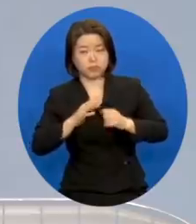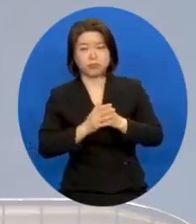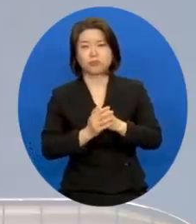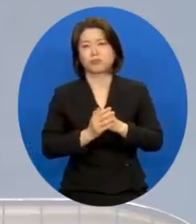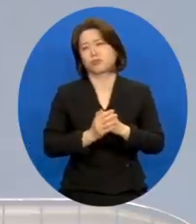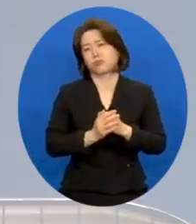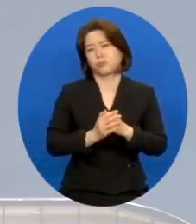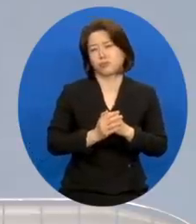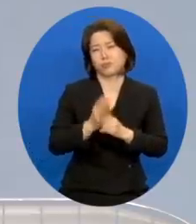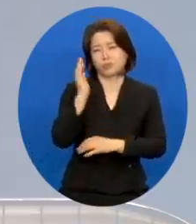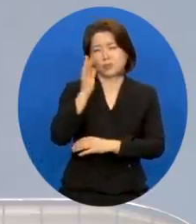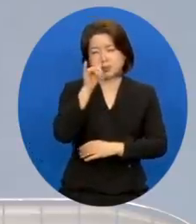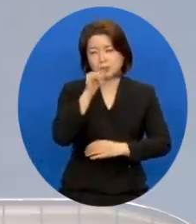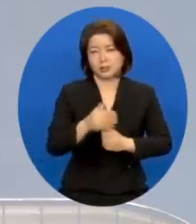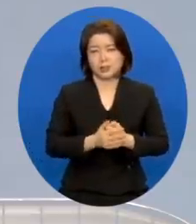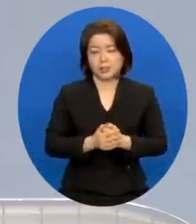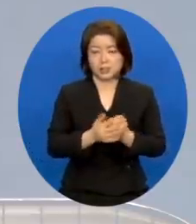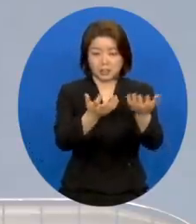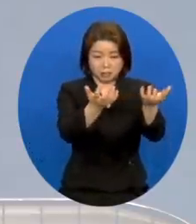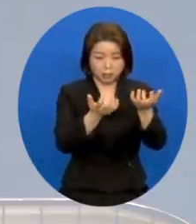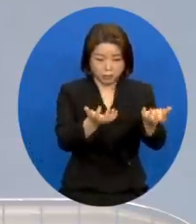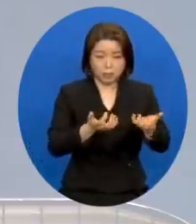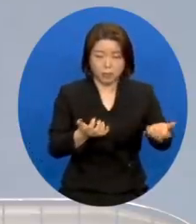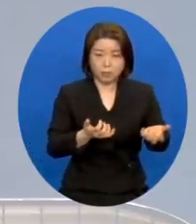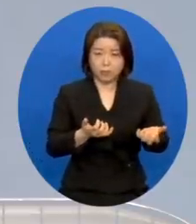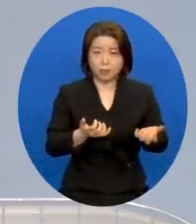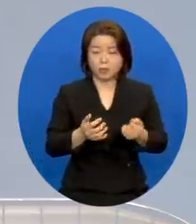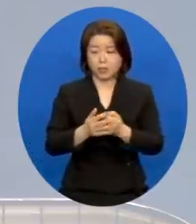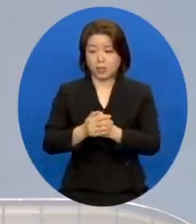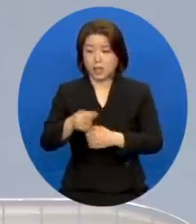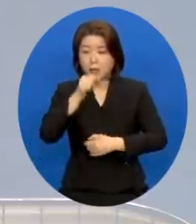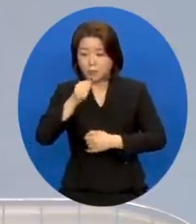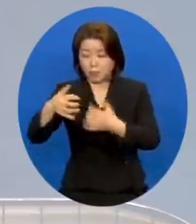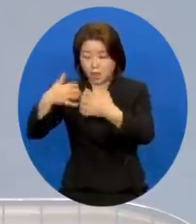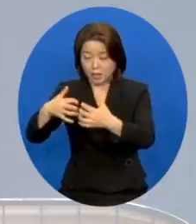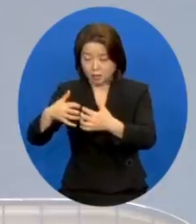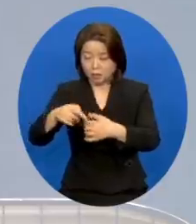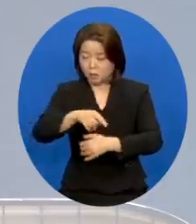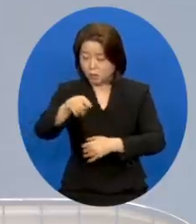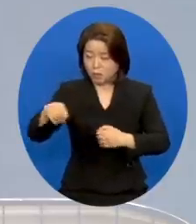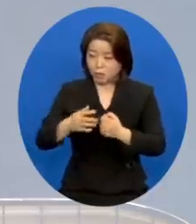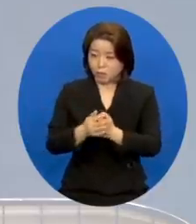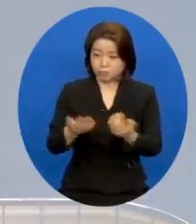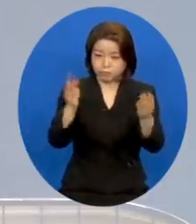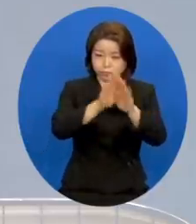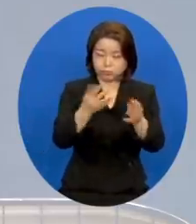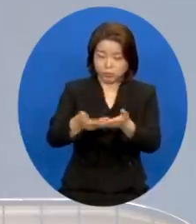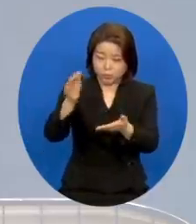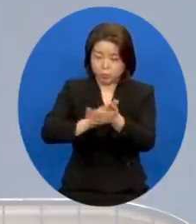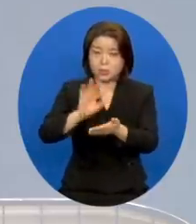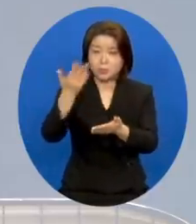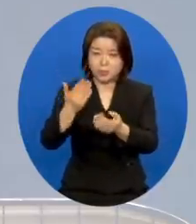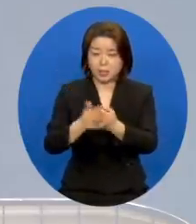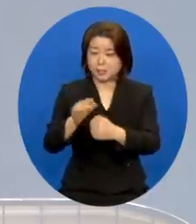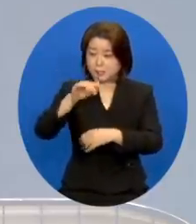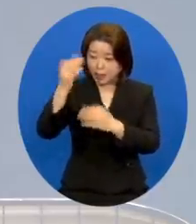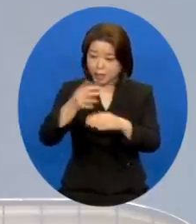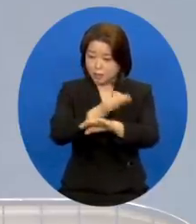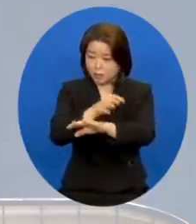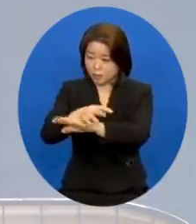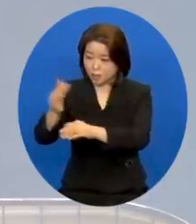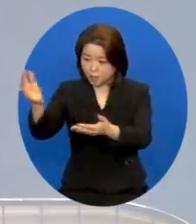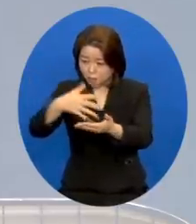이라니까 아케 b 내지는 앰프는 돈 주고 또 사면되는데 문짝이 없고 찌면 되고 사랑이 식어 줘